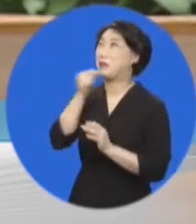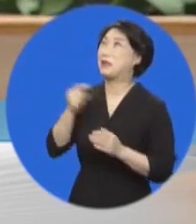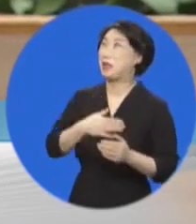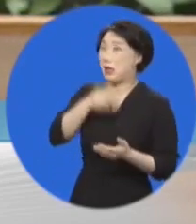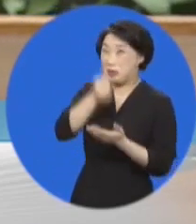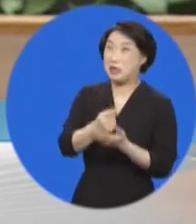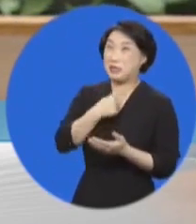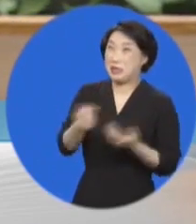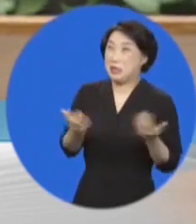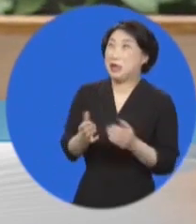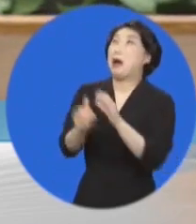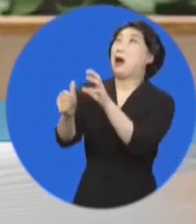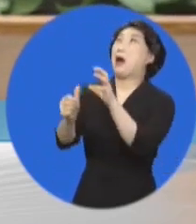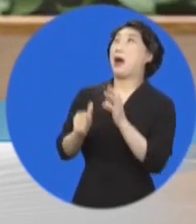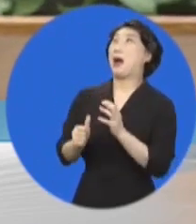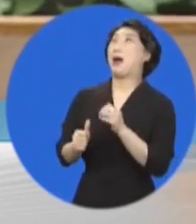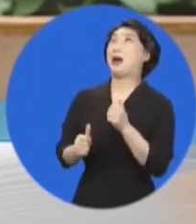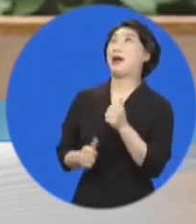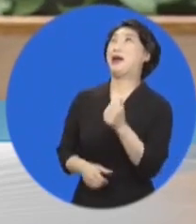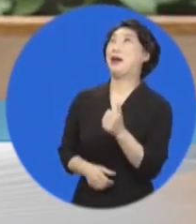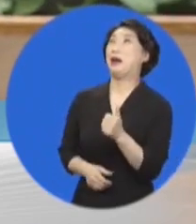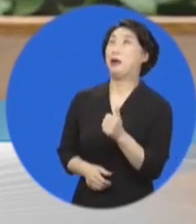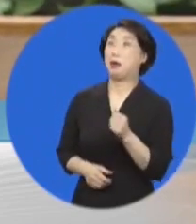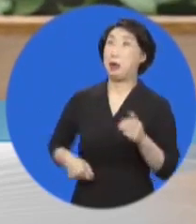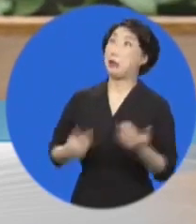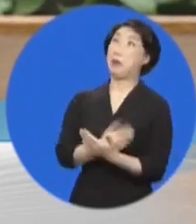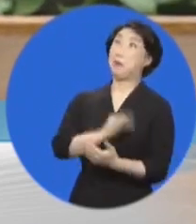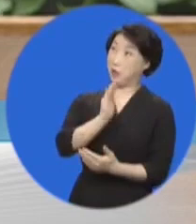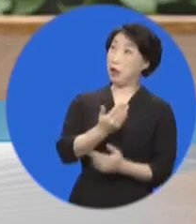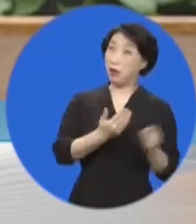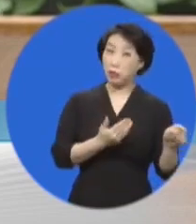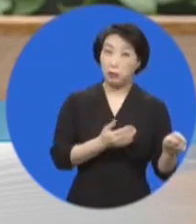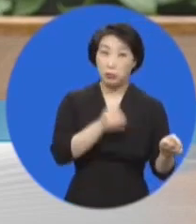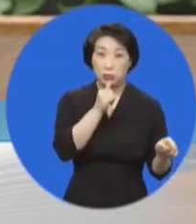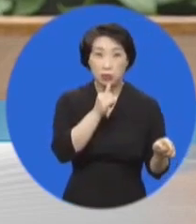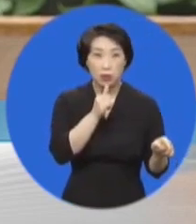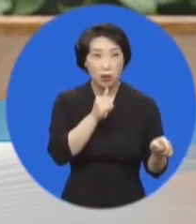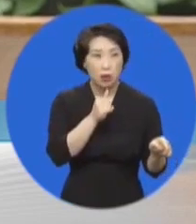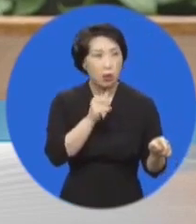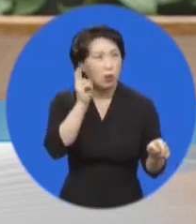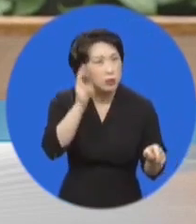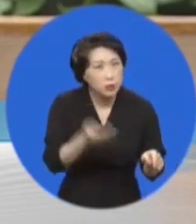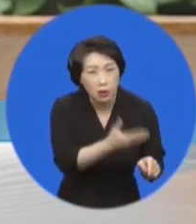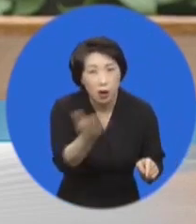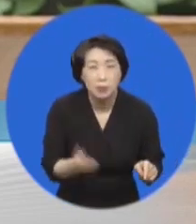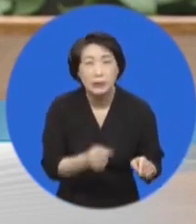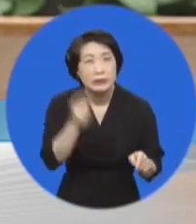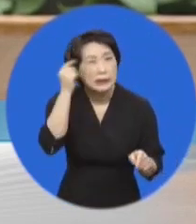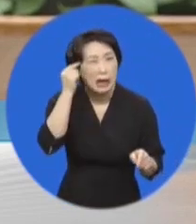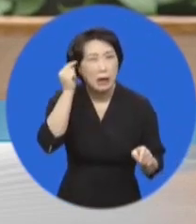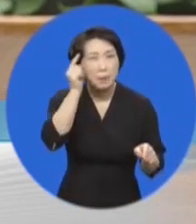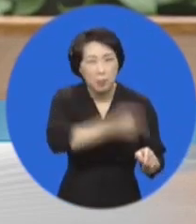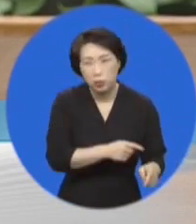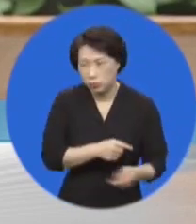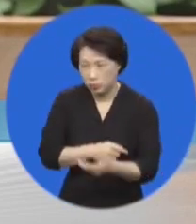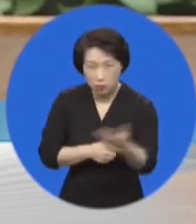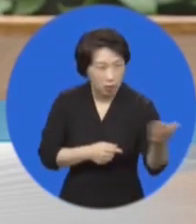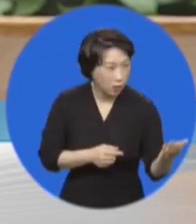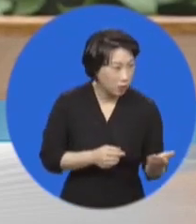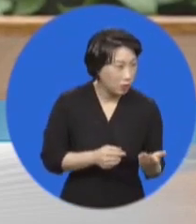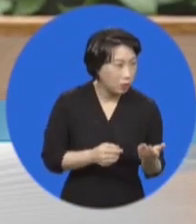죄 짓는데 유용하게 쓰여진다니까 회개하면 되니까. 혹시 이런 못된 놈이